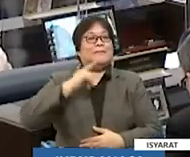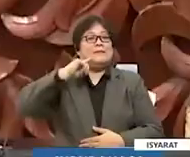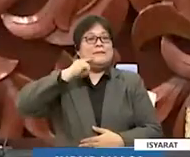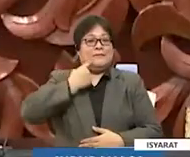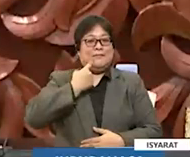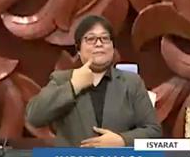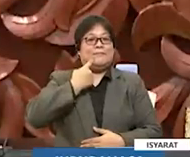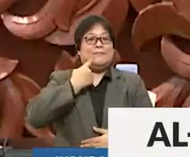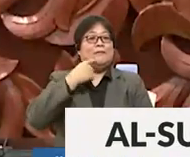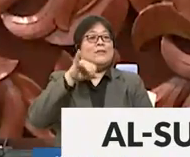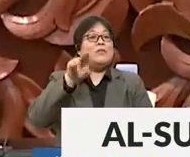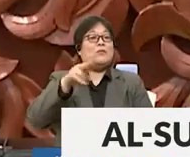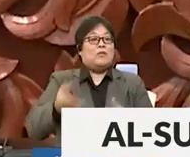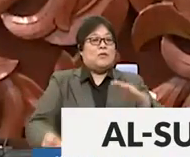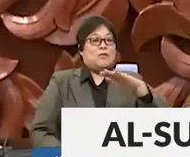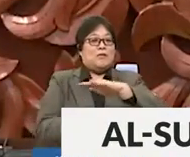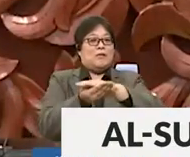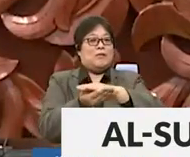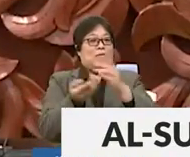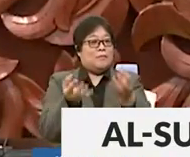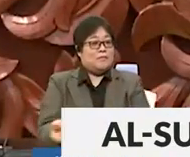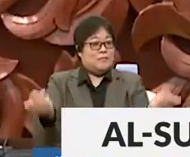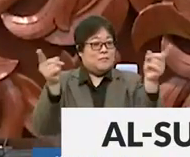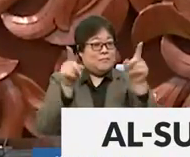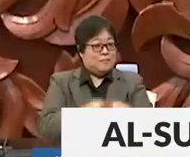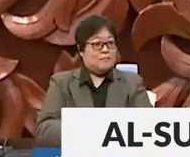serius tentang isu rasuah yang berlaku.